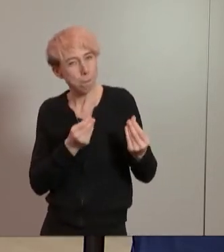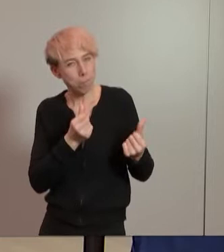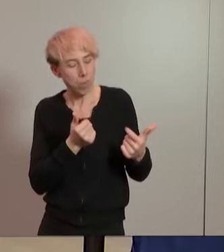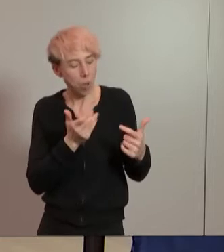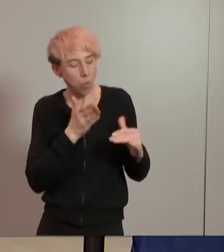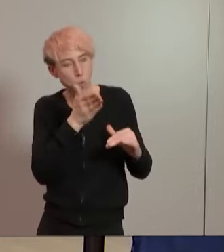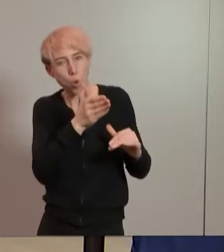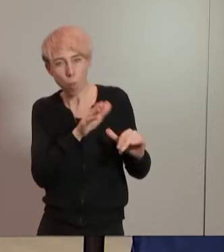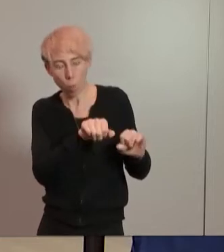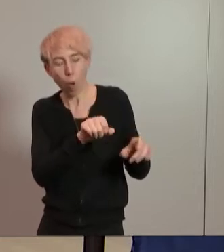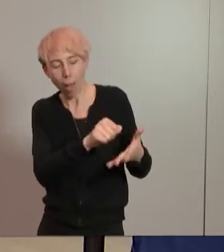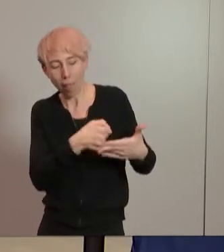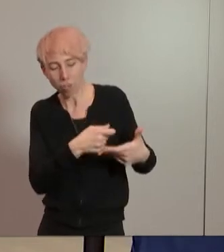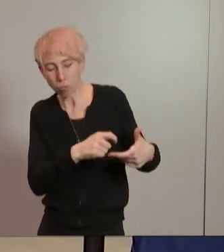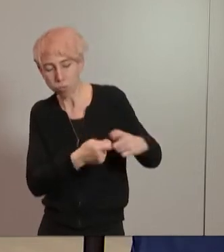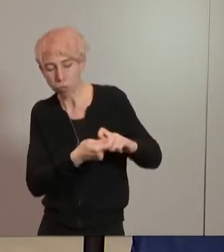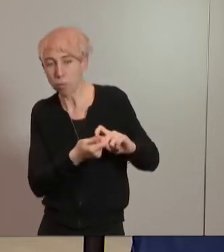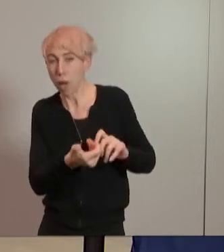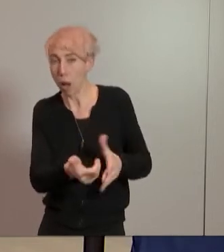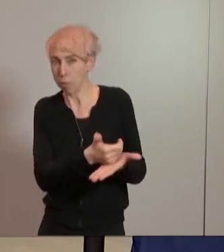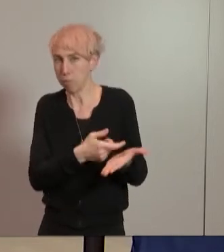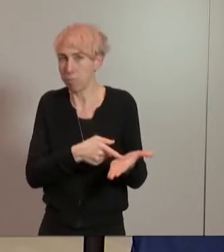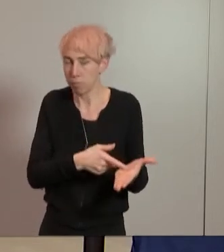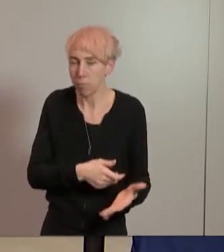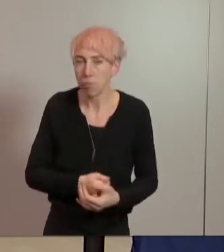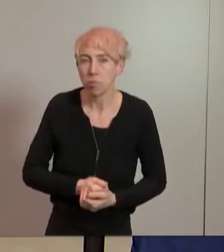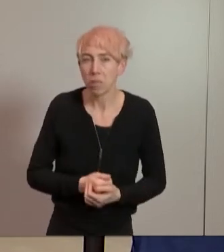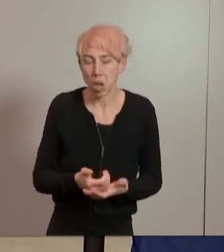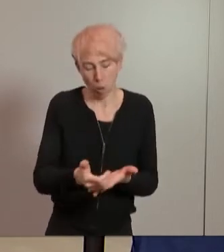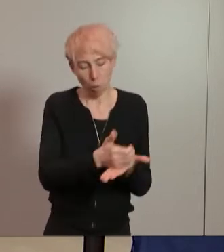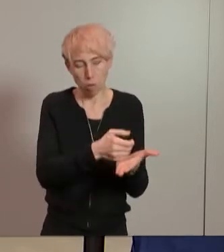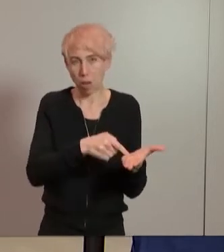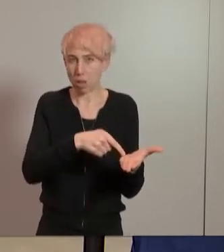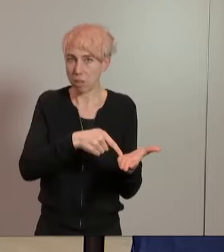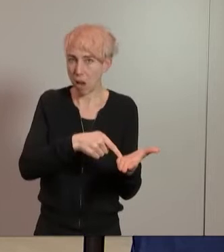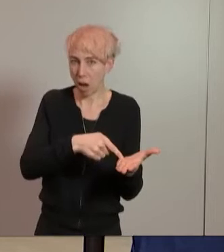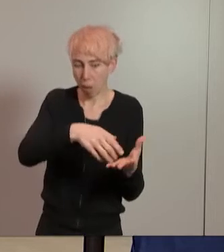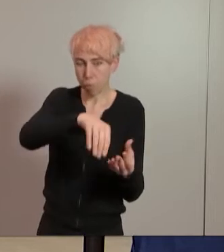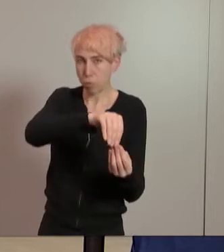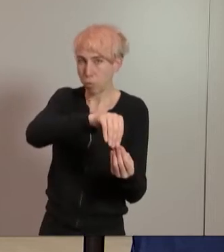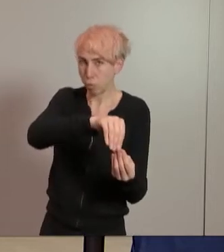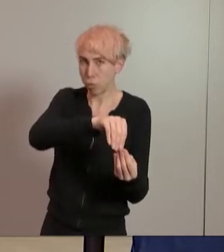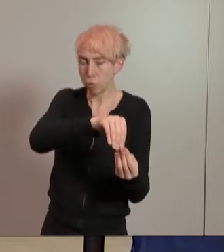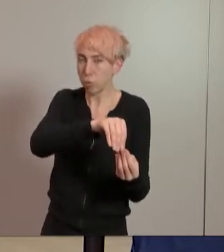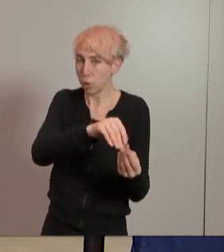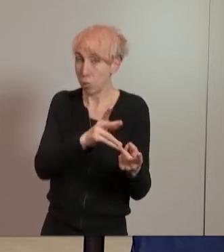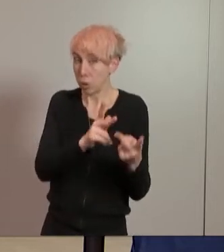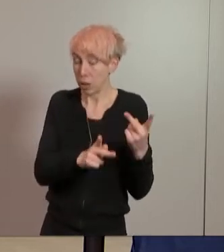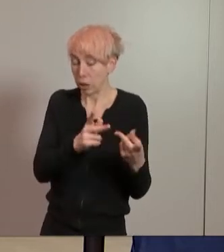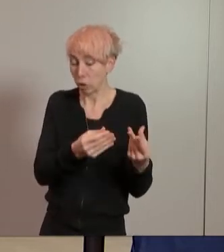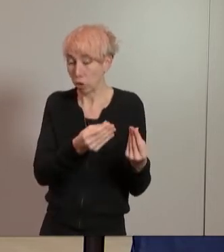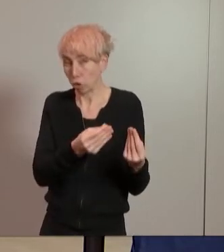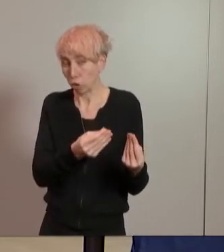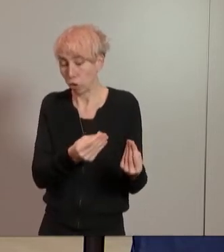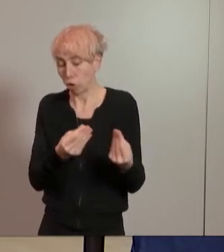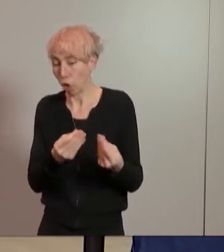levier futur pour des recettes. Alors est-ce que ces recettes supplémentaires, qui peut-être permettraient aussi de